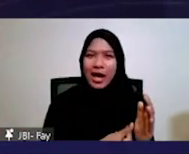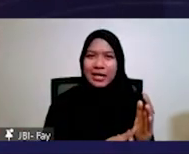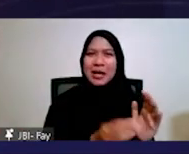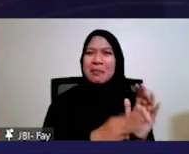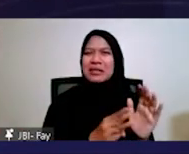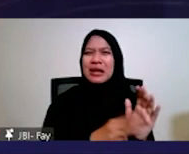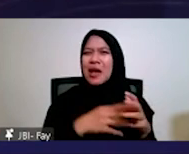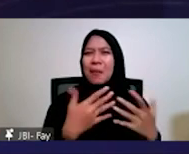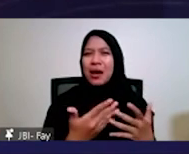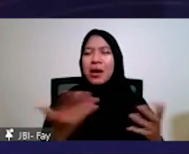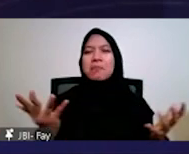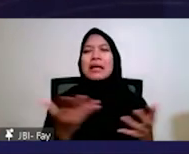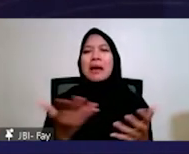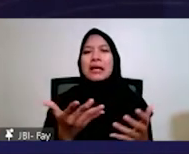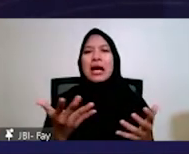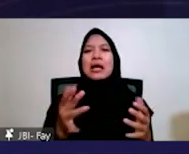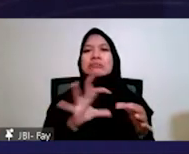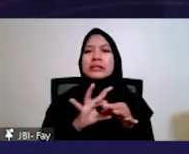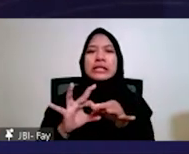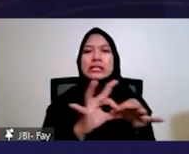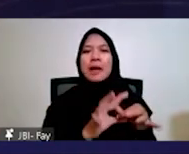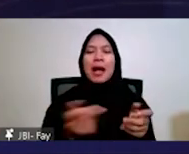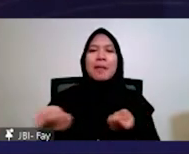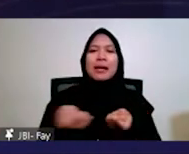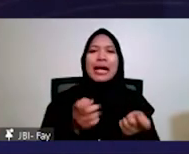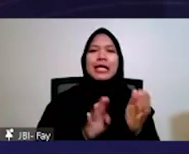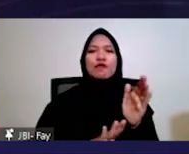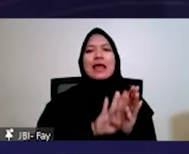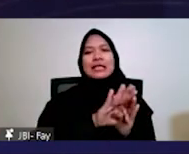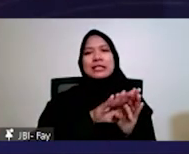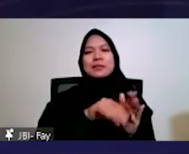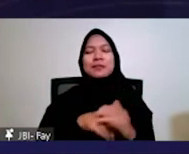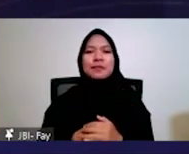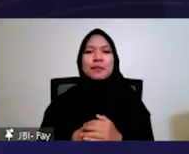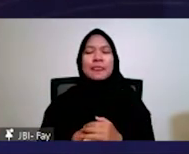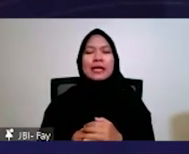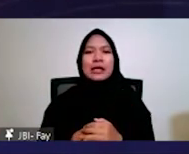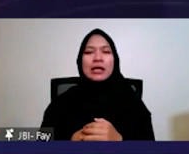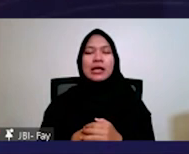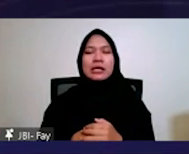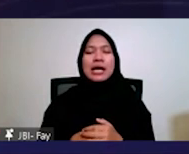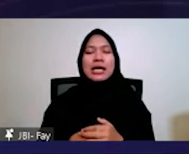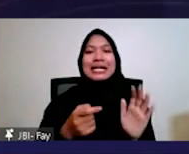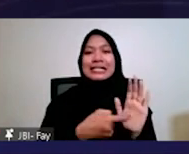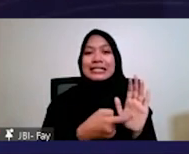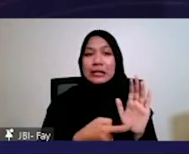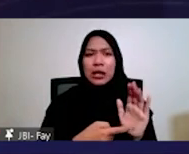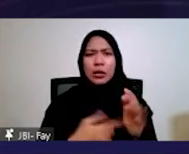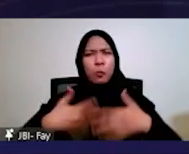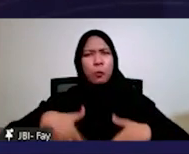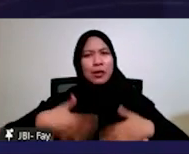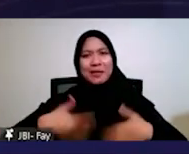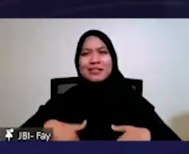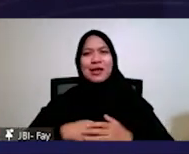masalah adalah bagaimana bersama mengendalikan inflasi rajut nah nah di digital luar biasa